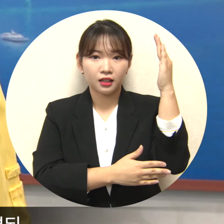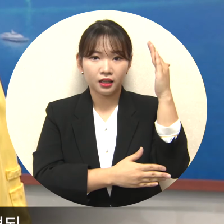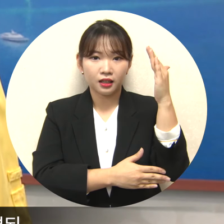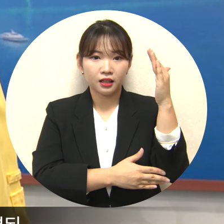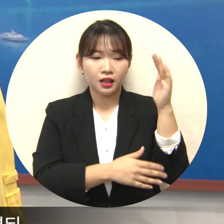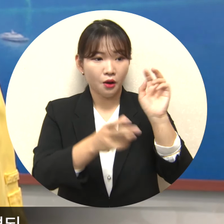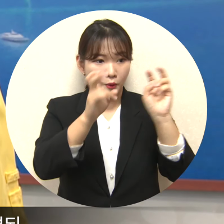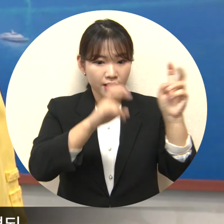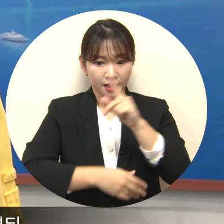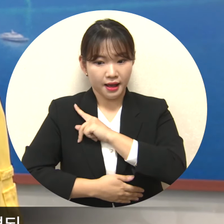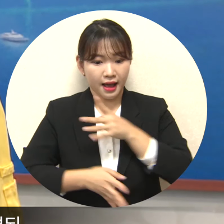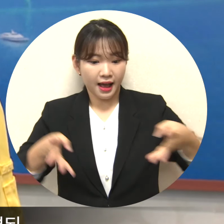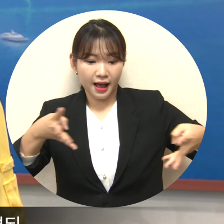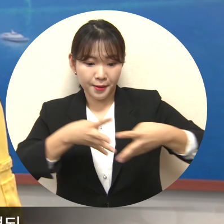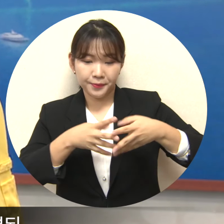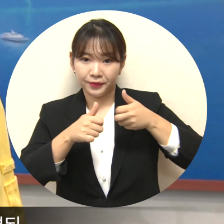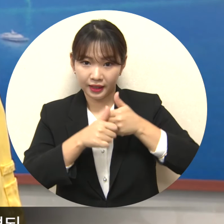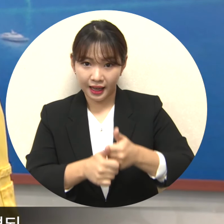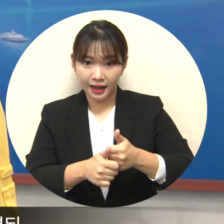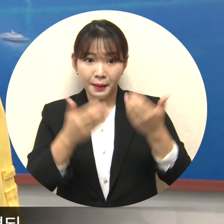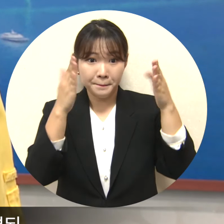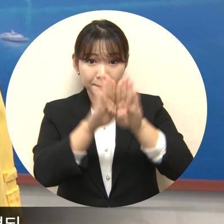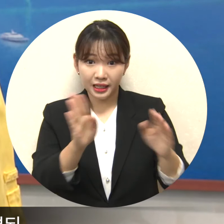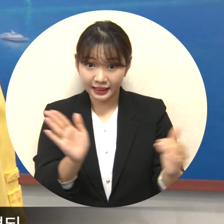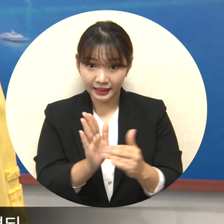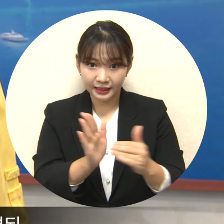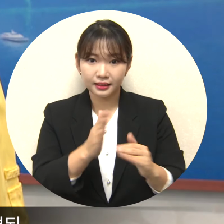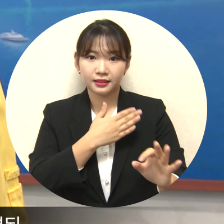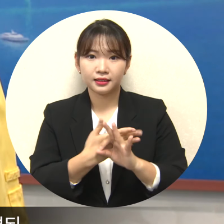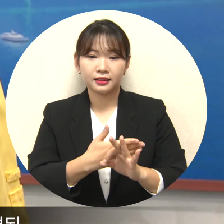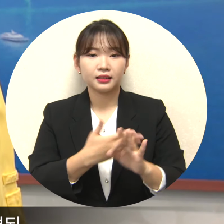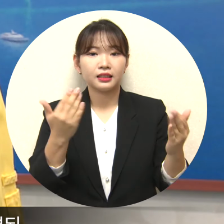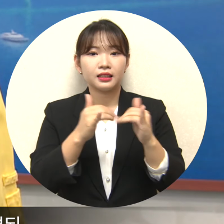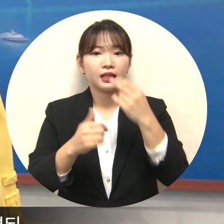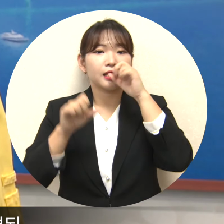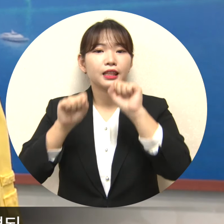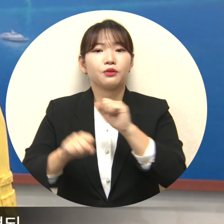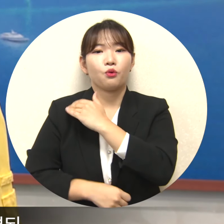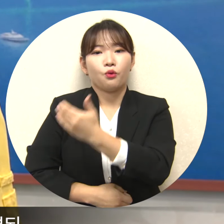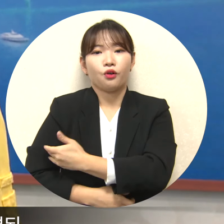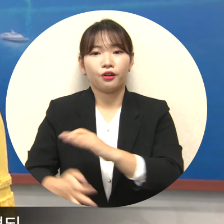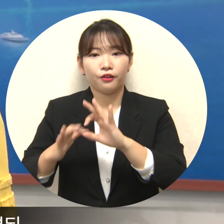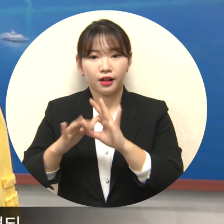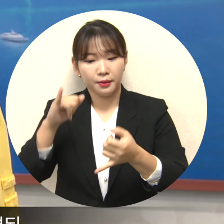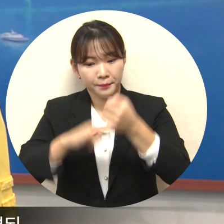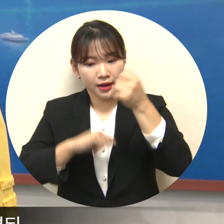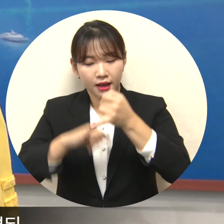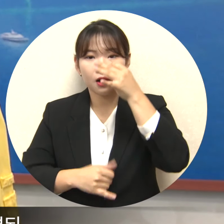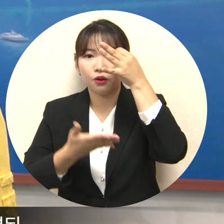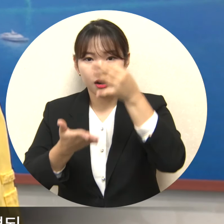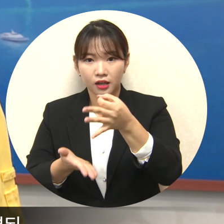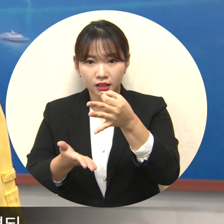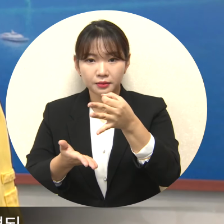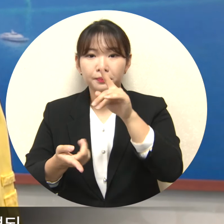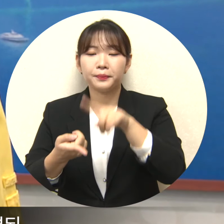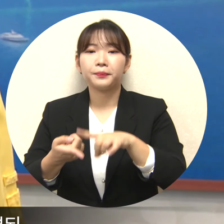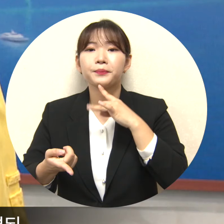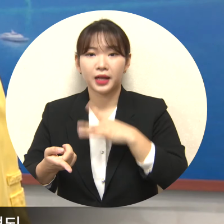목포시는 노사 합의에 따라 파업이 종료되면 노동자 생존권과 관련된 채굴 임금의